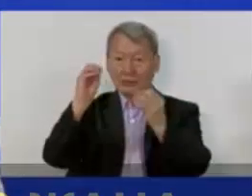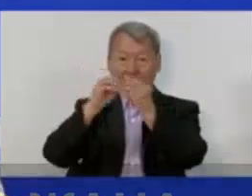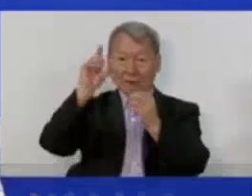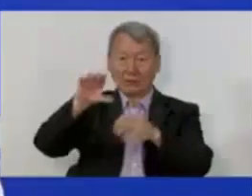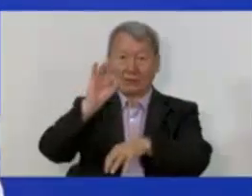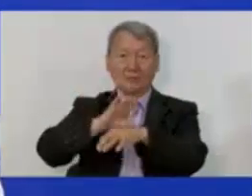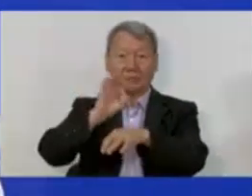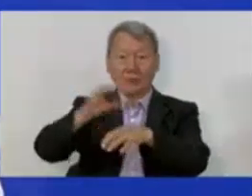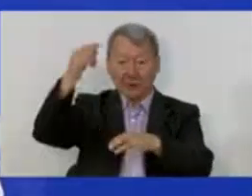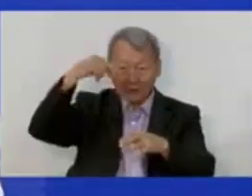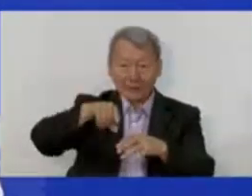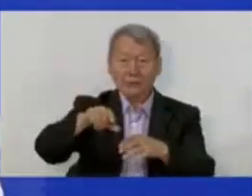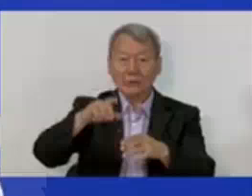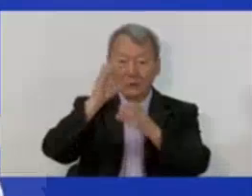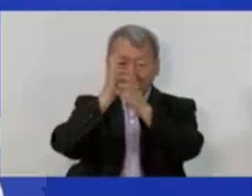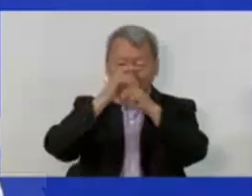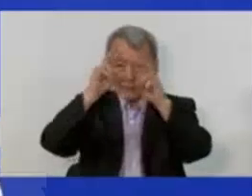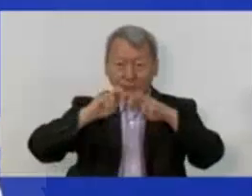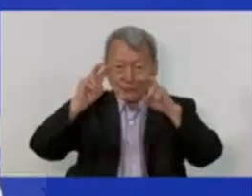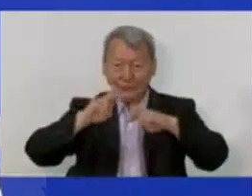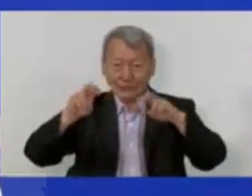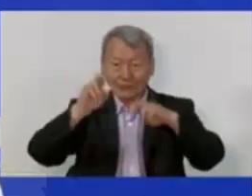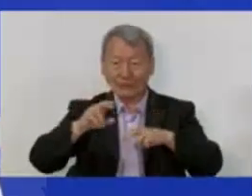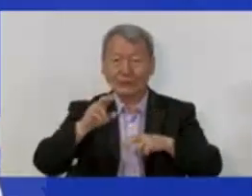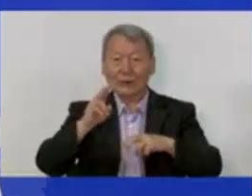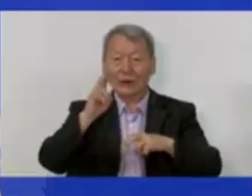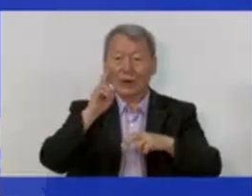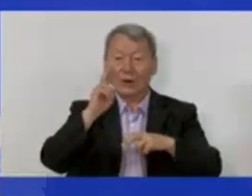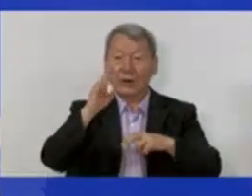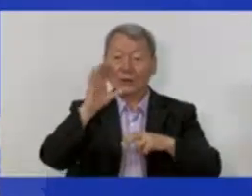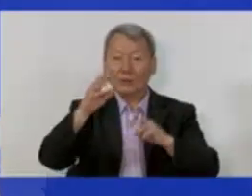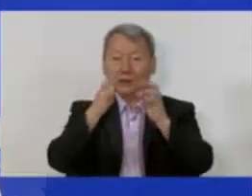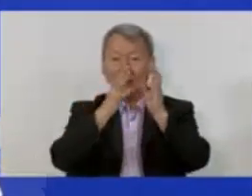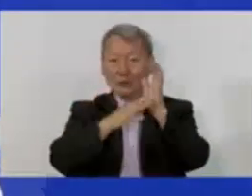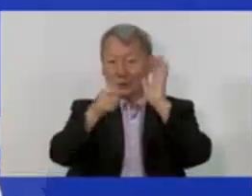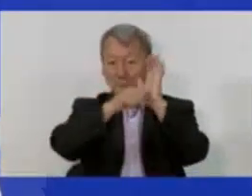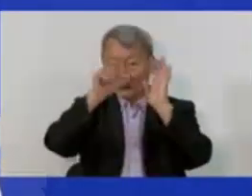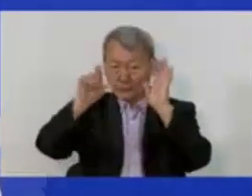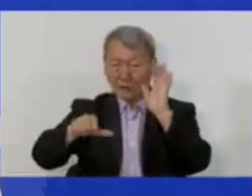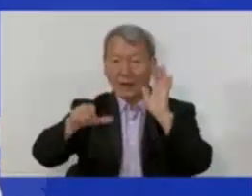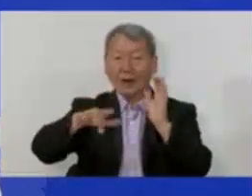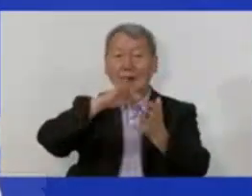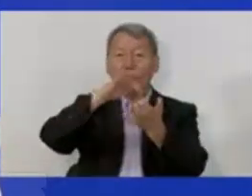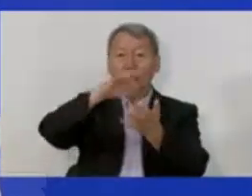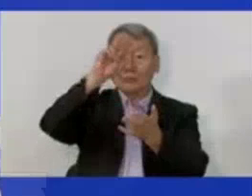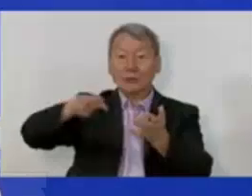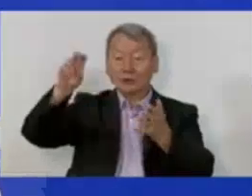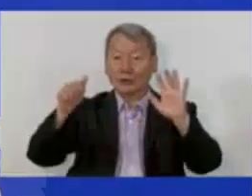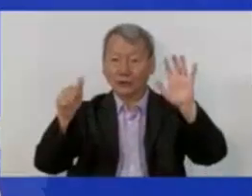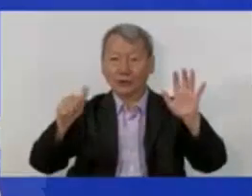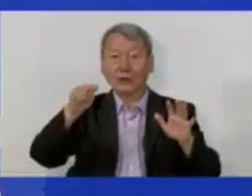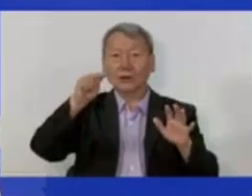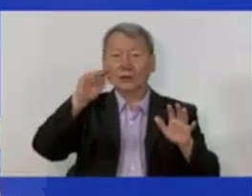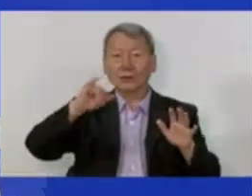катталды. Алардын ичинен лабораториялық тастықталған учурлардын саны 96-ны түзүп, Бишкек шаарында 6,